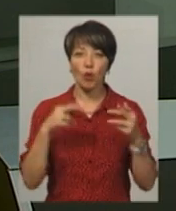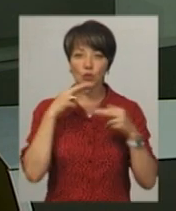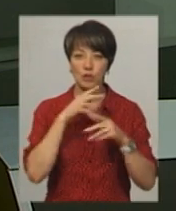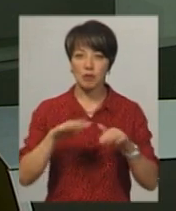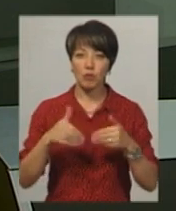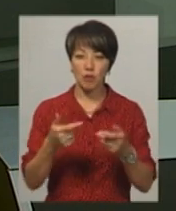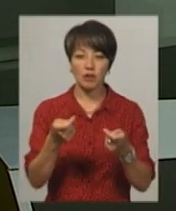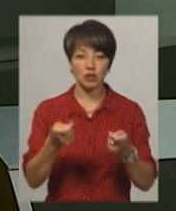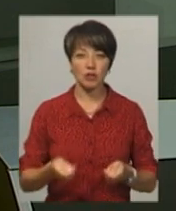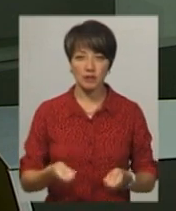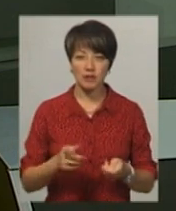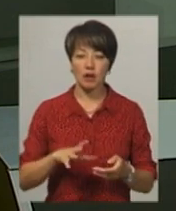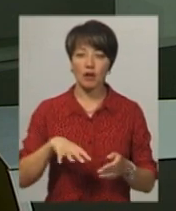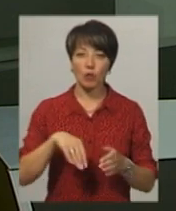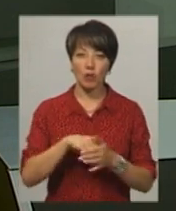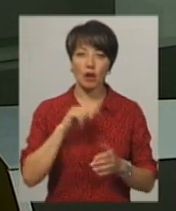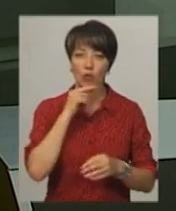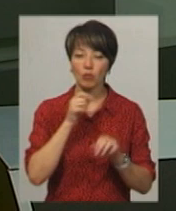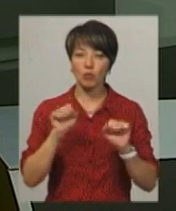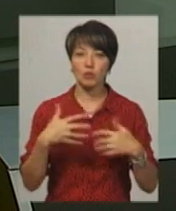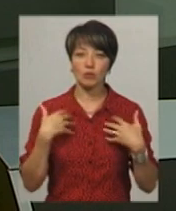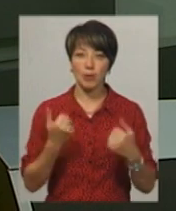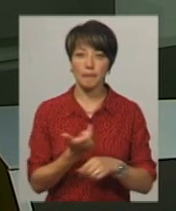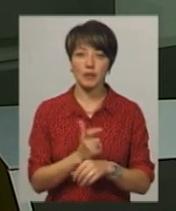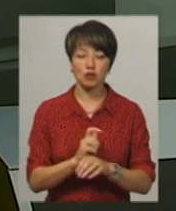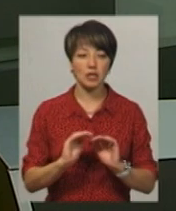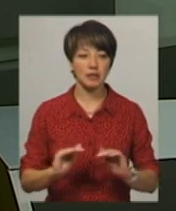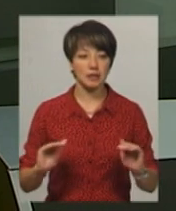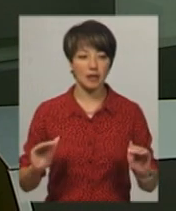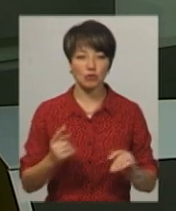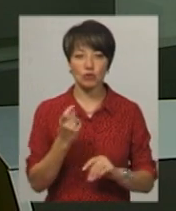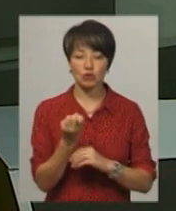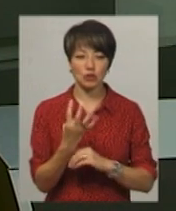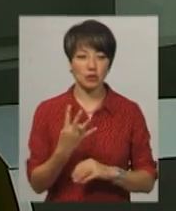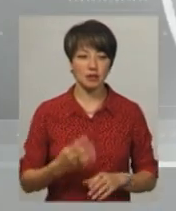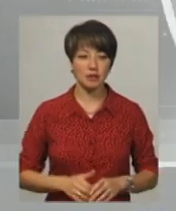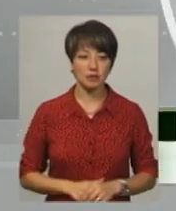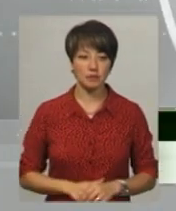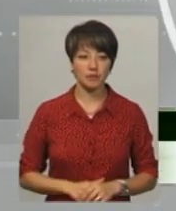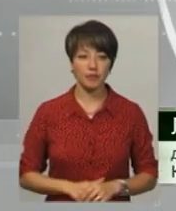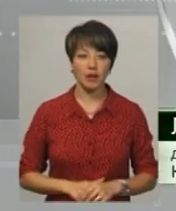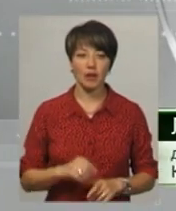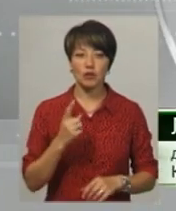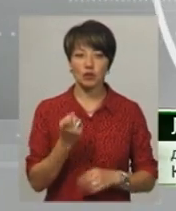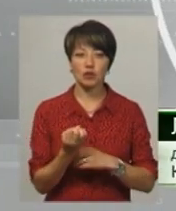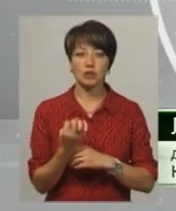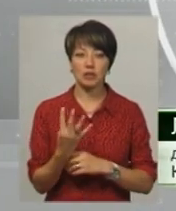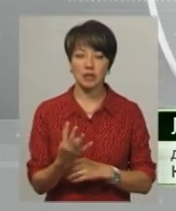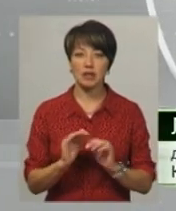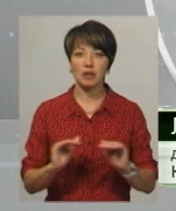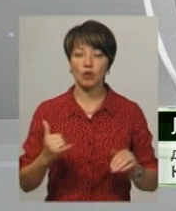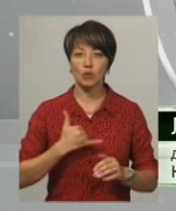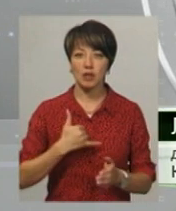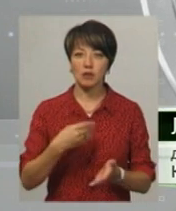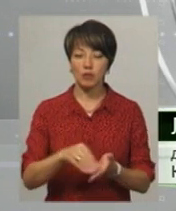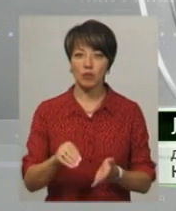меншу вартість. За рахунок економії коштів можна було оздоровити більше дітей – 114. 114 дітей у нас були